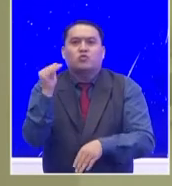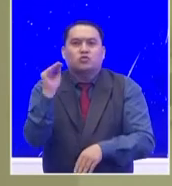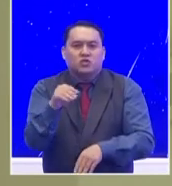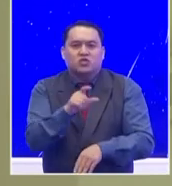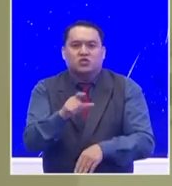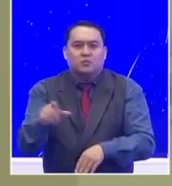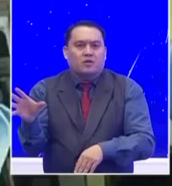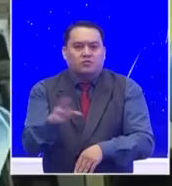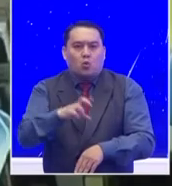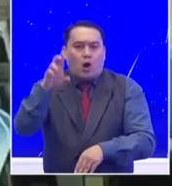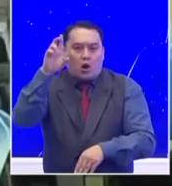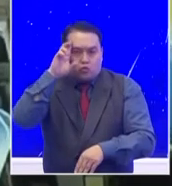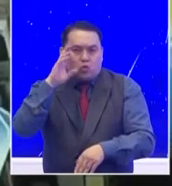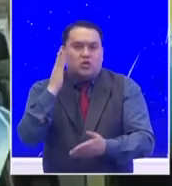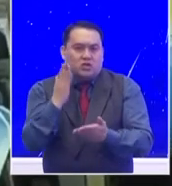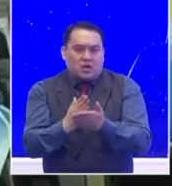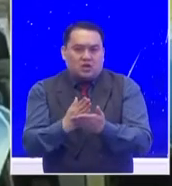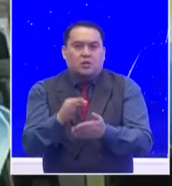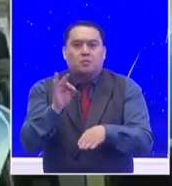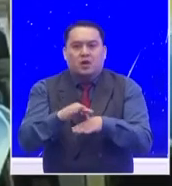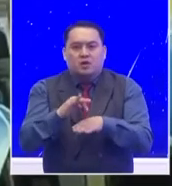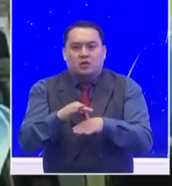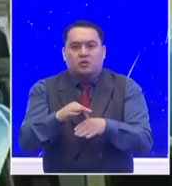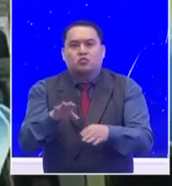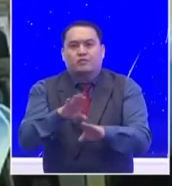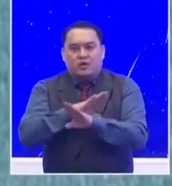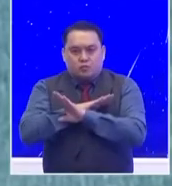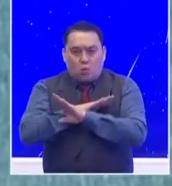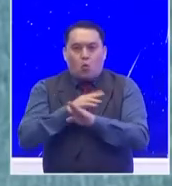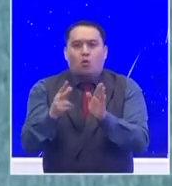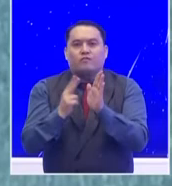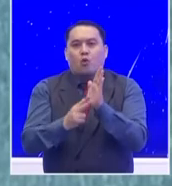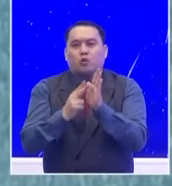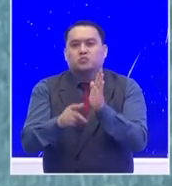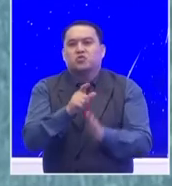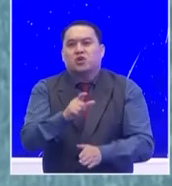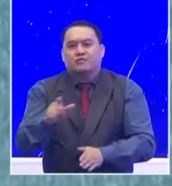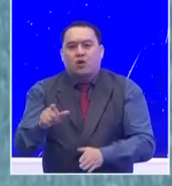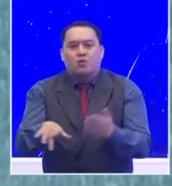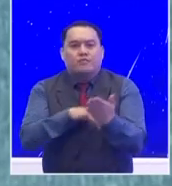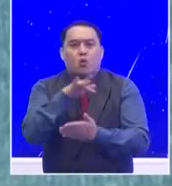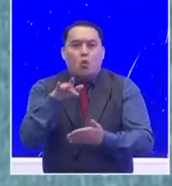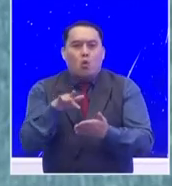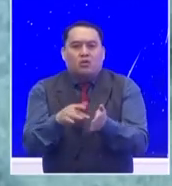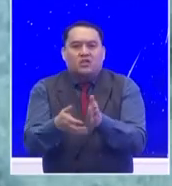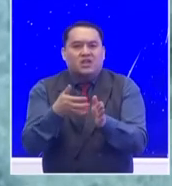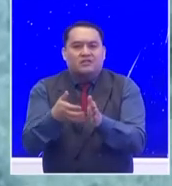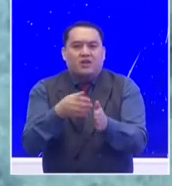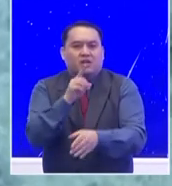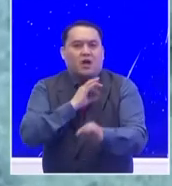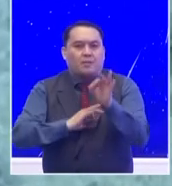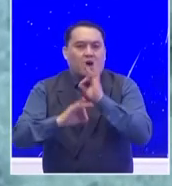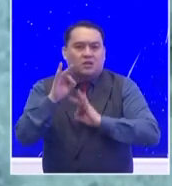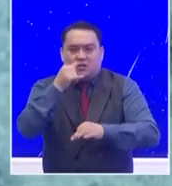по всей стране. Еще у стольких же подозрения на коронавирус. Число жертв достигло 80. В Ухане не хватает медикаментов